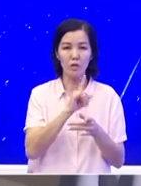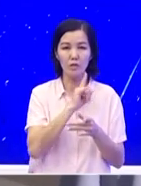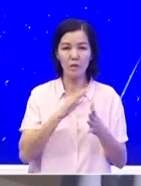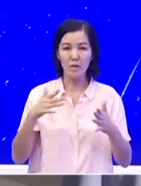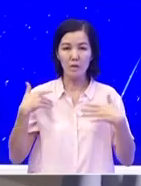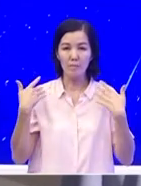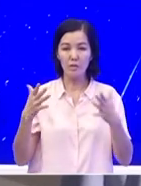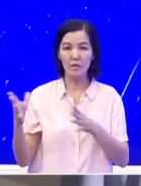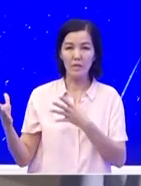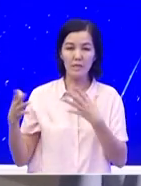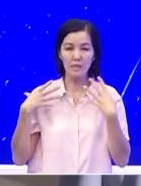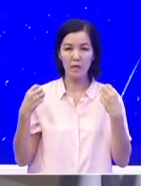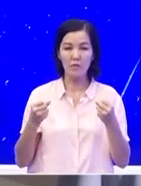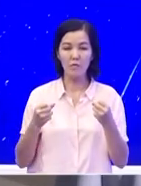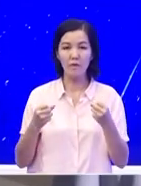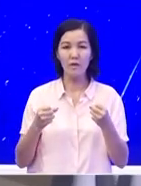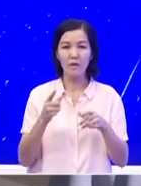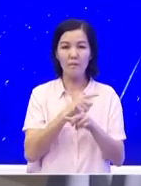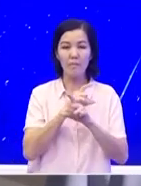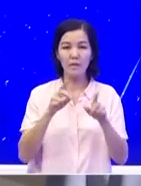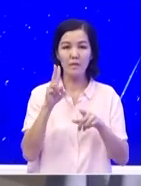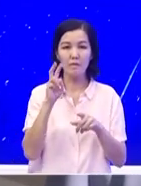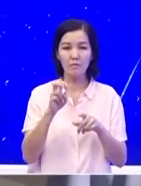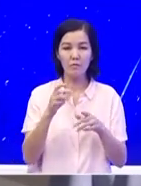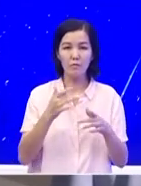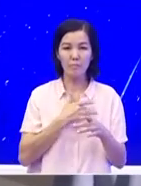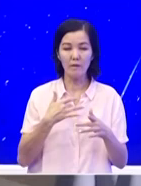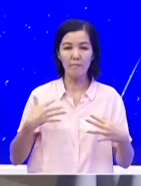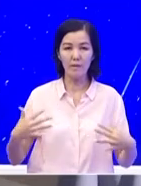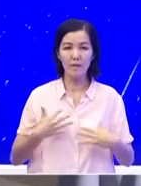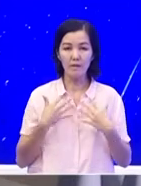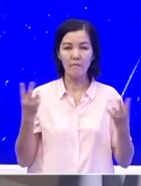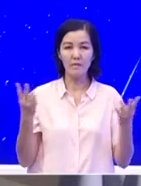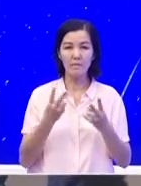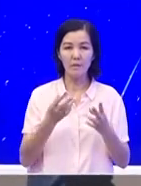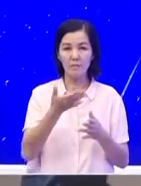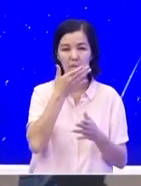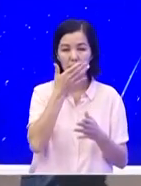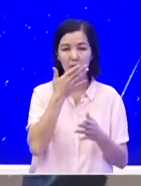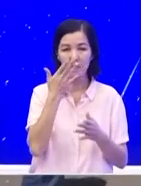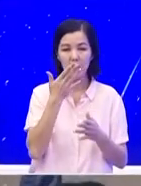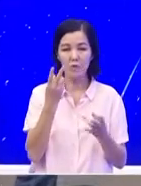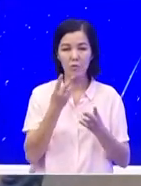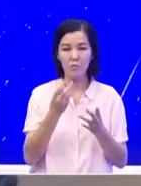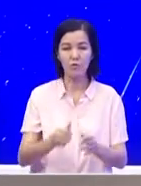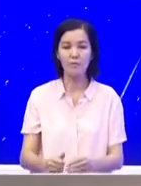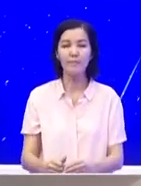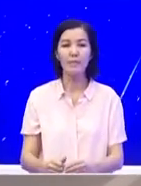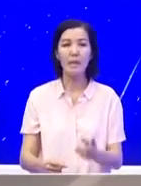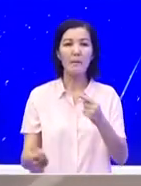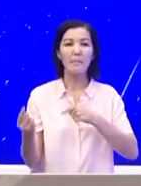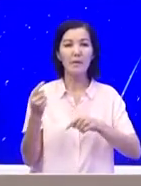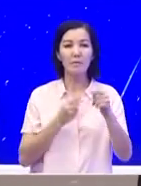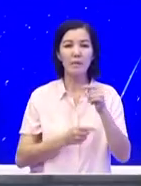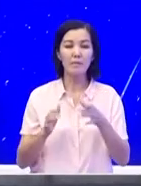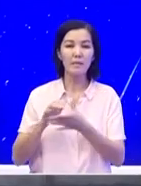пожелать им крепкого здоровья. В нашей больнице около 200 пациентов с пневмонией, и им всем необходим кислород. Следует отметить, предприниматели